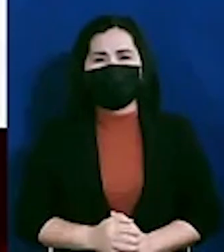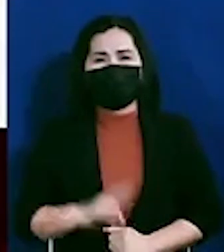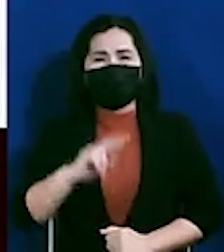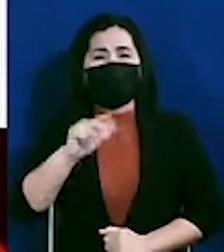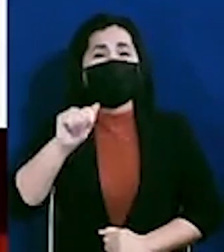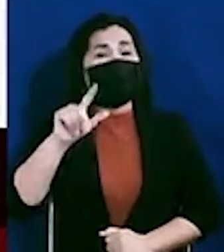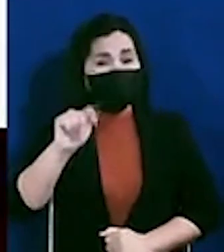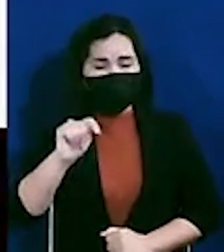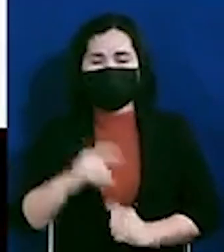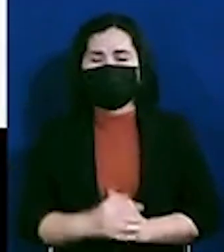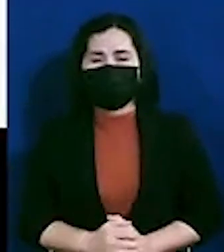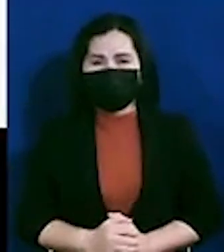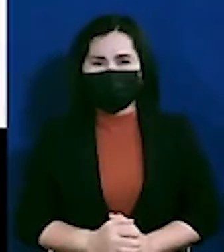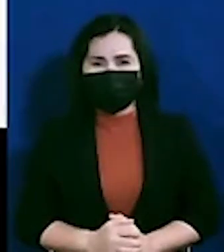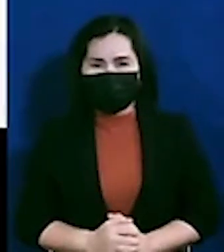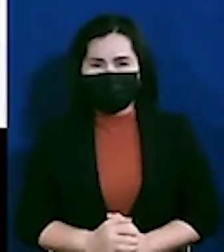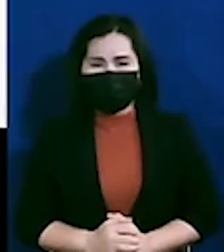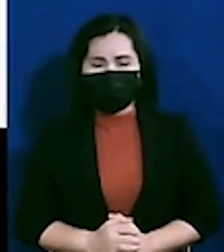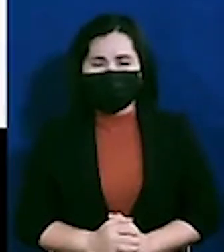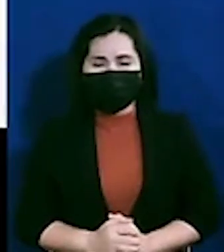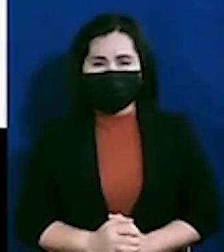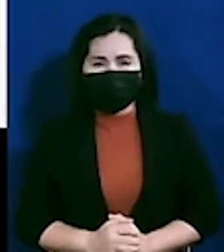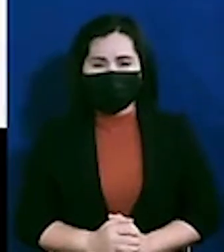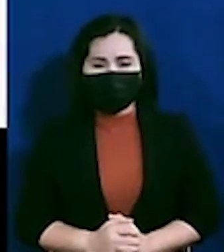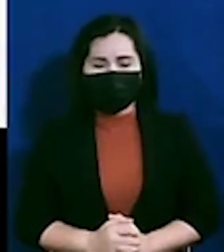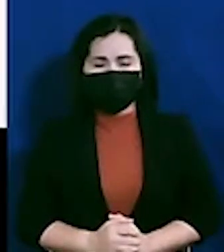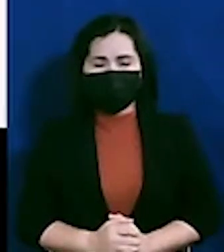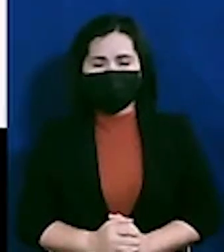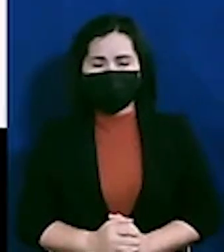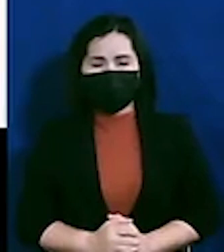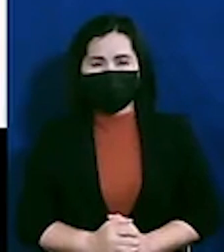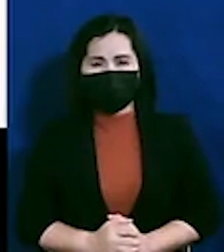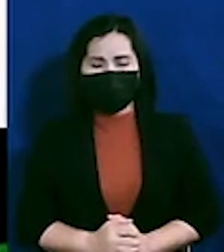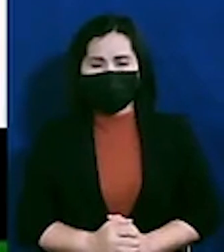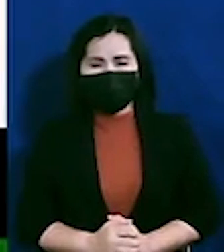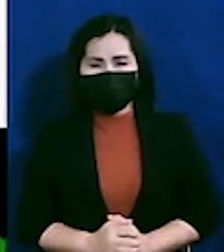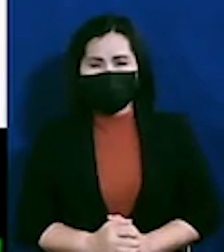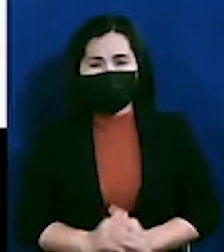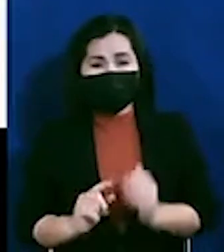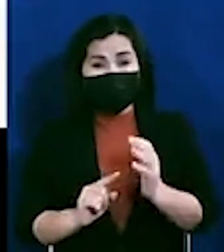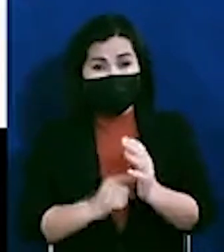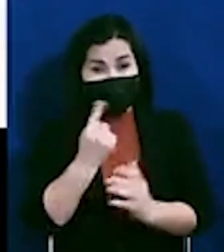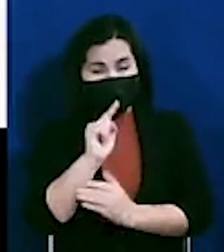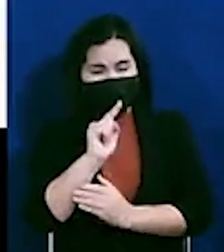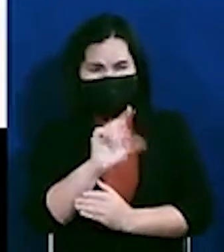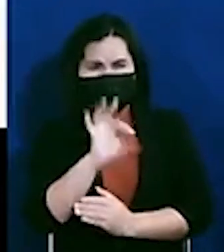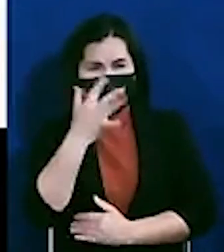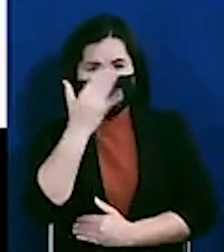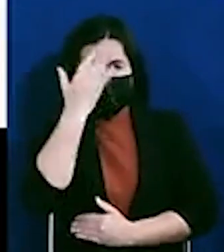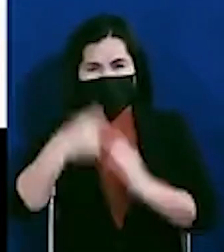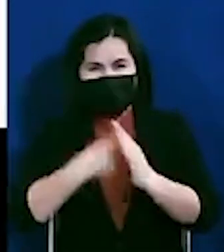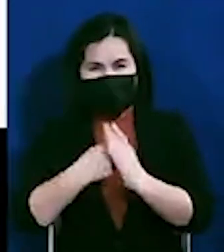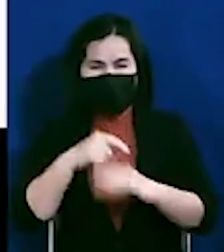and TVดีหรือภูมิต้านทานนั้นเนี่ยเหตุที่เราไม่ได้นำมาใช้เพราะว่าหนึ่งก็คือว่ากว่าจะขึ้นเนี่ยใช้เวลานาน